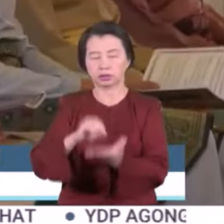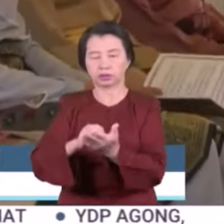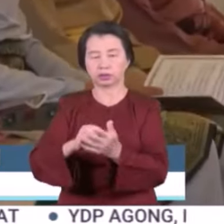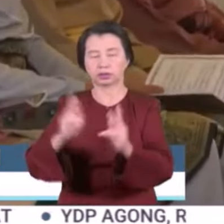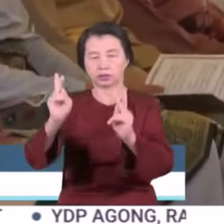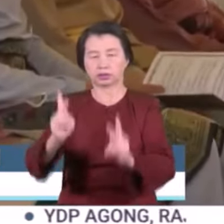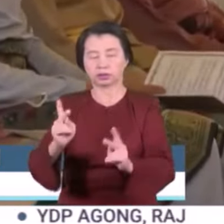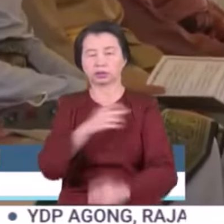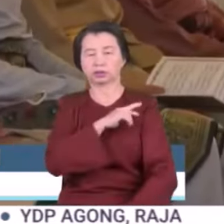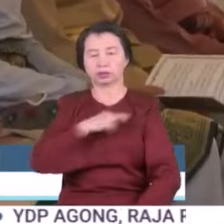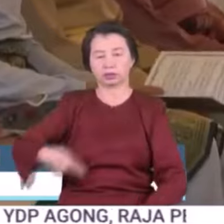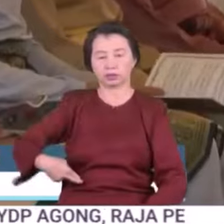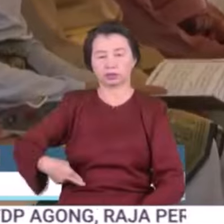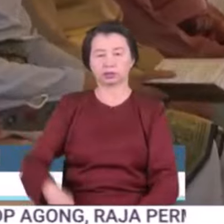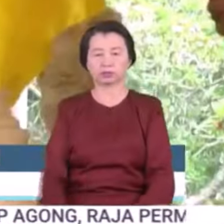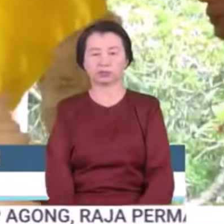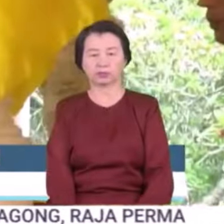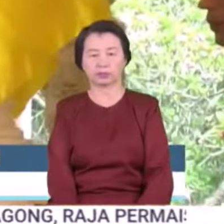di makam